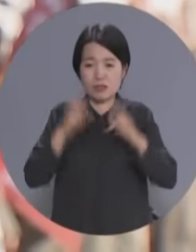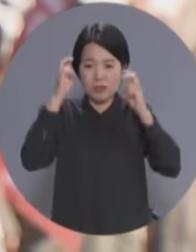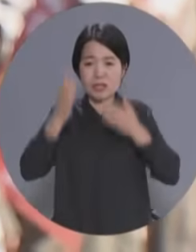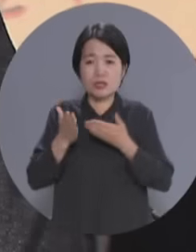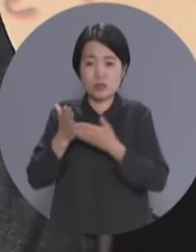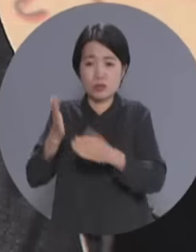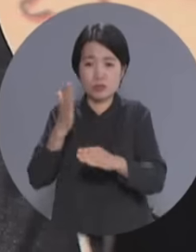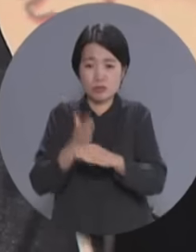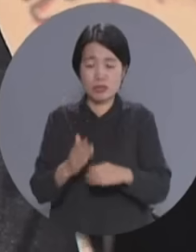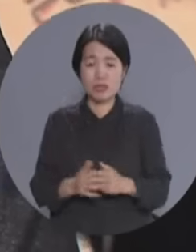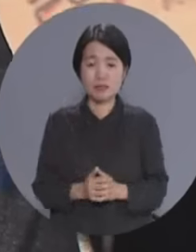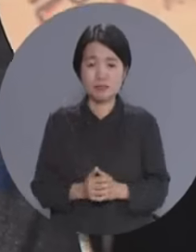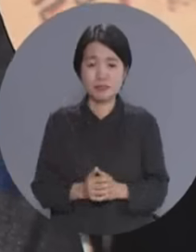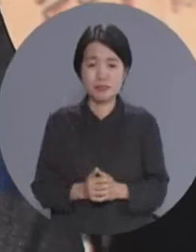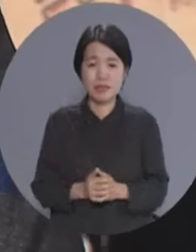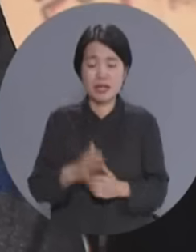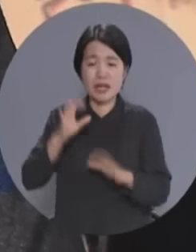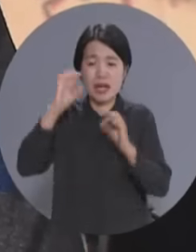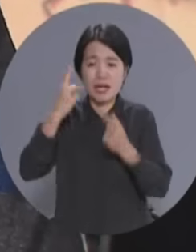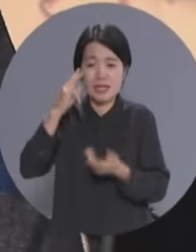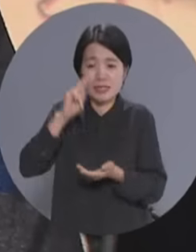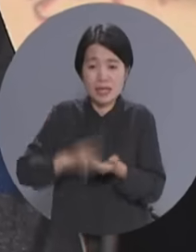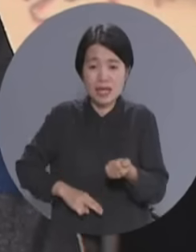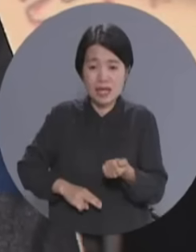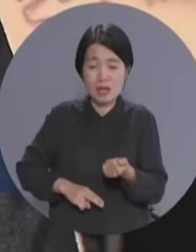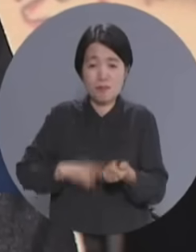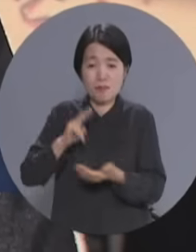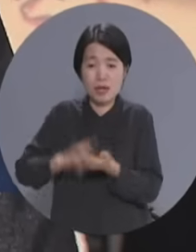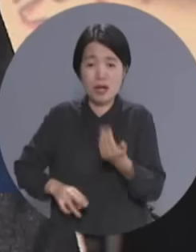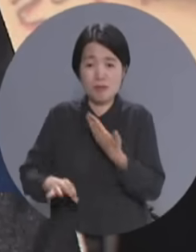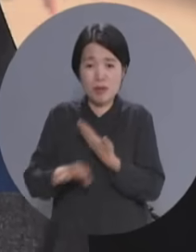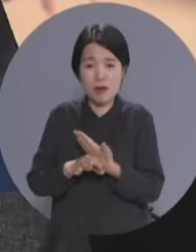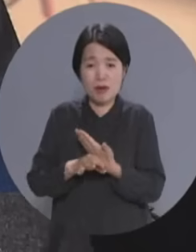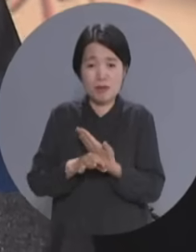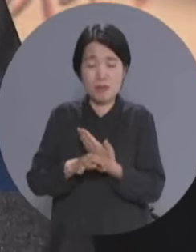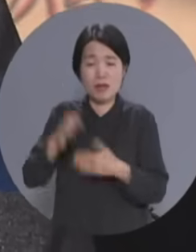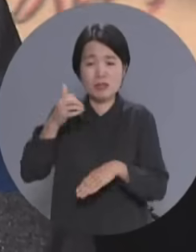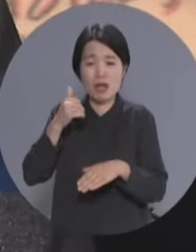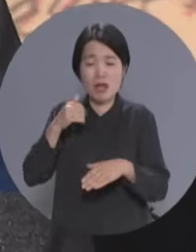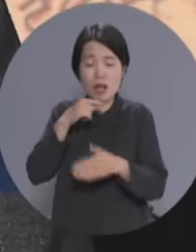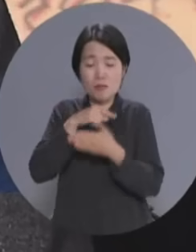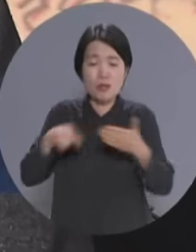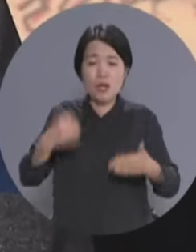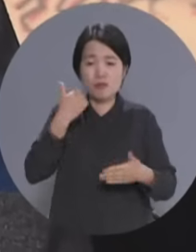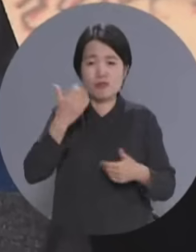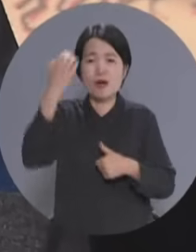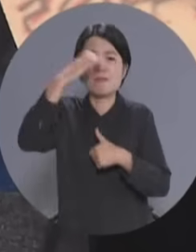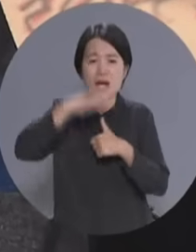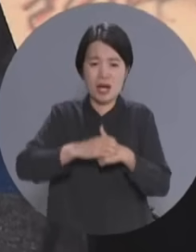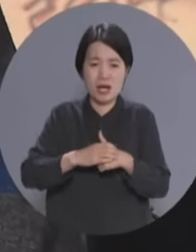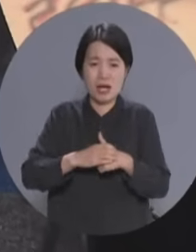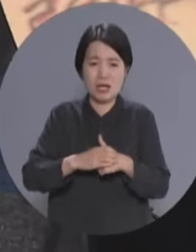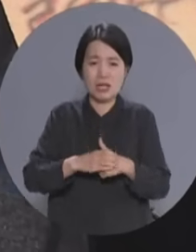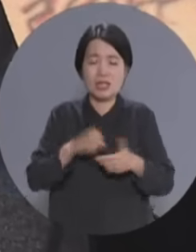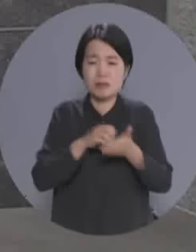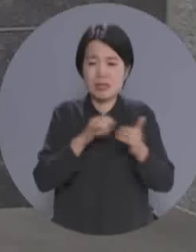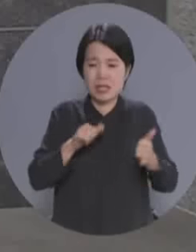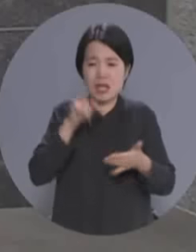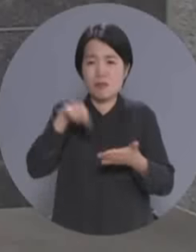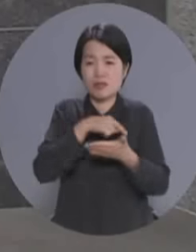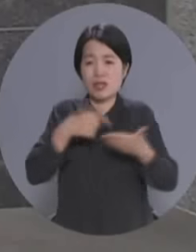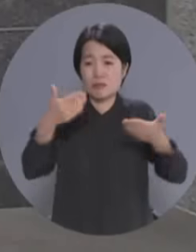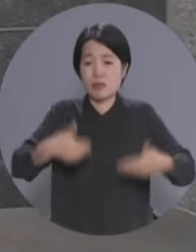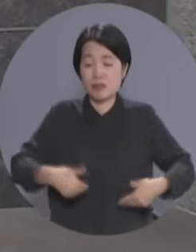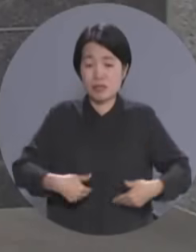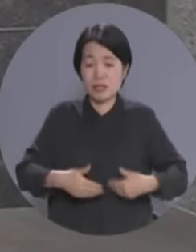짬짬이 이렇게 분양을 하고 빠져 버리면은 저희가 과연 누구하고 싸울까요 우리 입주민 테도 보상을 있어야 될 거 아닙니까